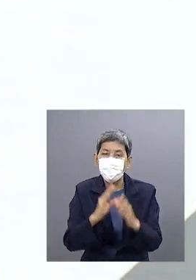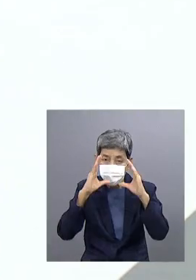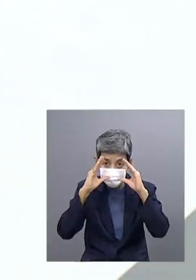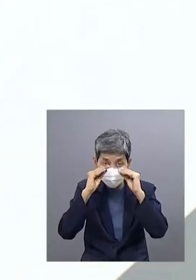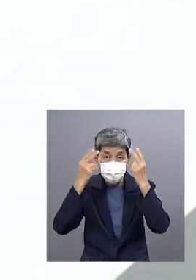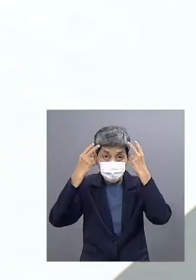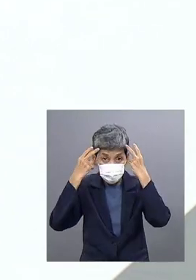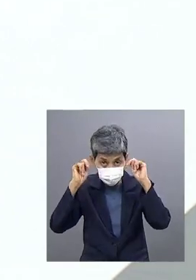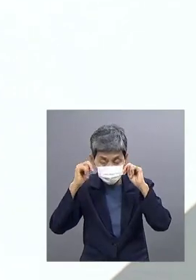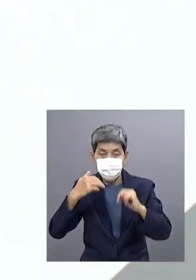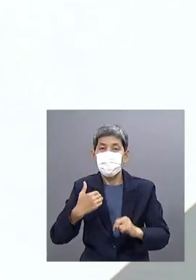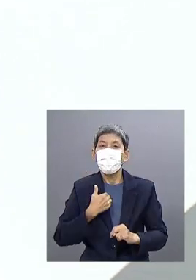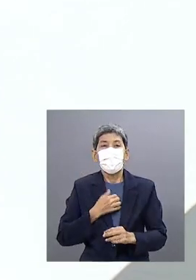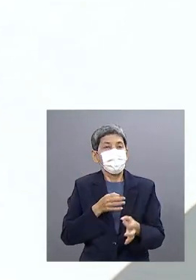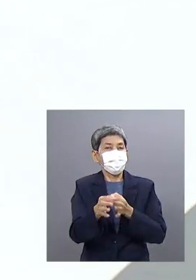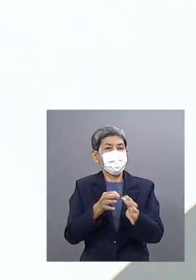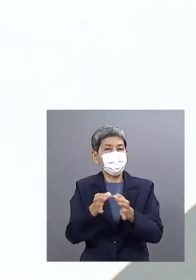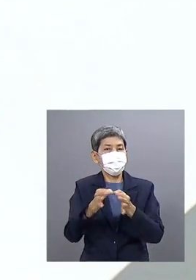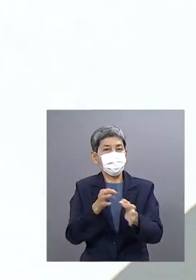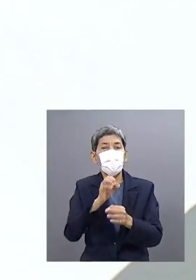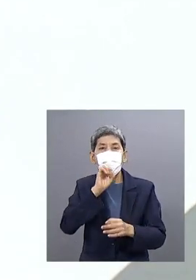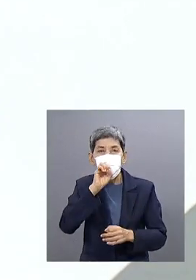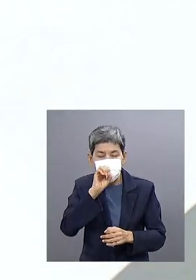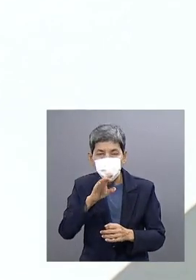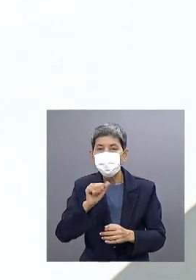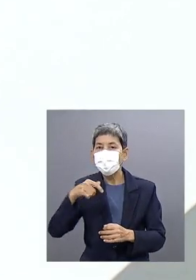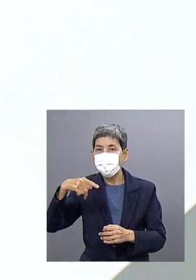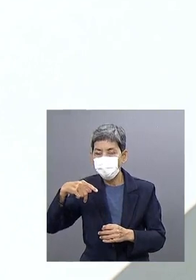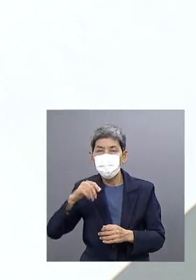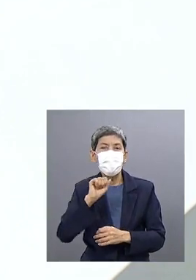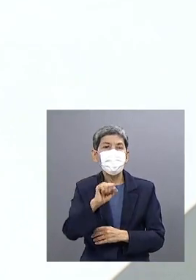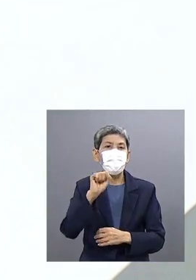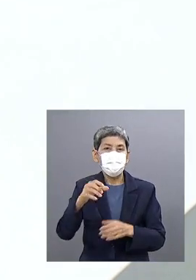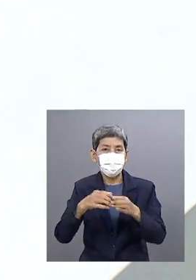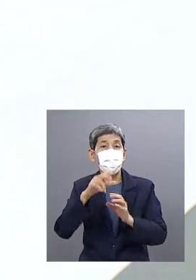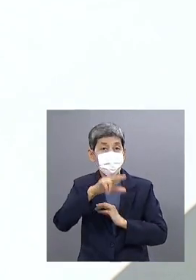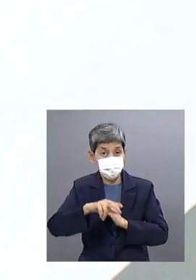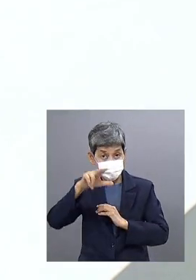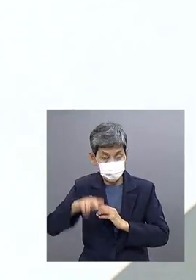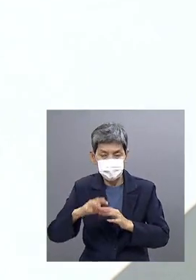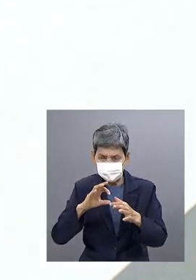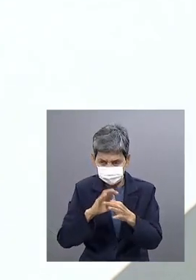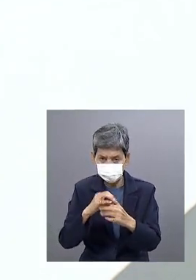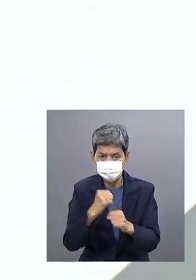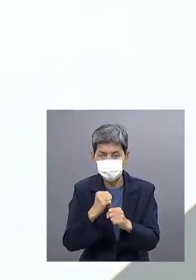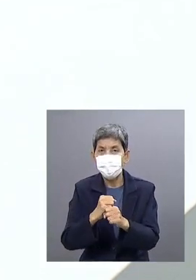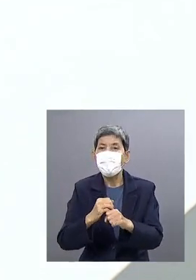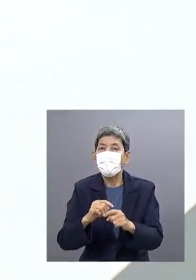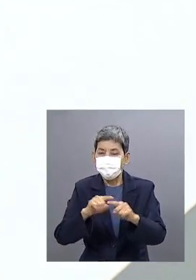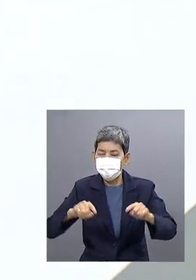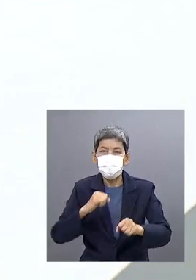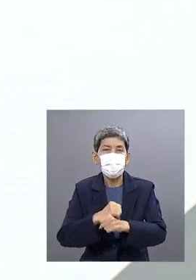นั้นได้ลุกขึ้นชี้แจงตอบนายยุทธพงศ์จรัสเสถียรส.ส.พรรคเพื่อไทยกับเกลือมีการต่อสัญญาสัมปทานรถไฟฟ้า